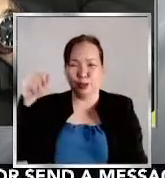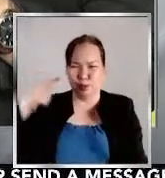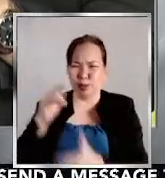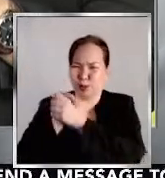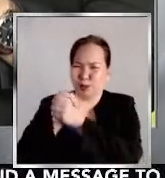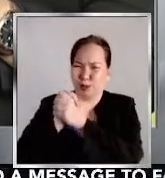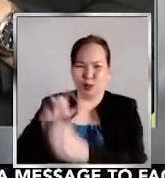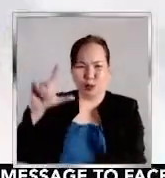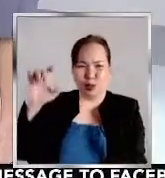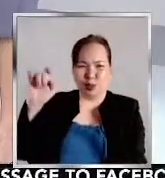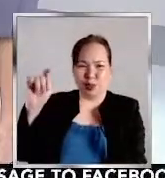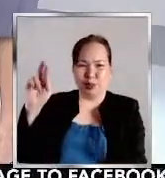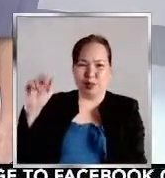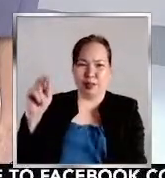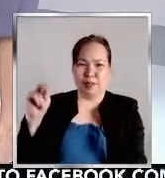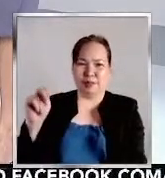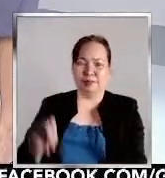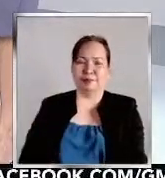Knights.